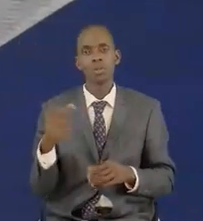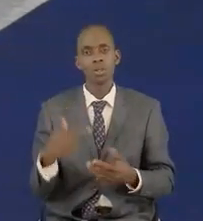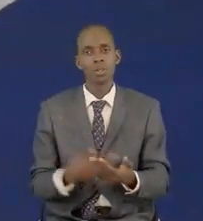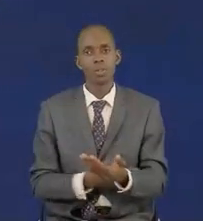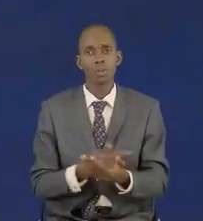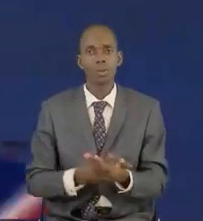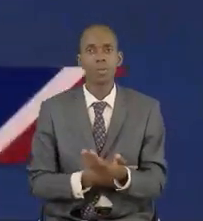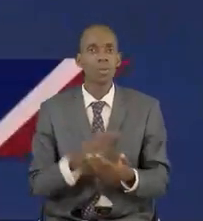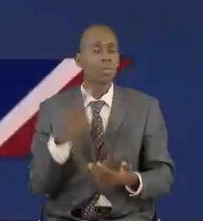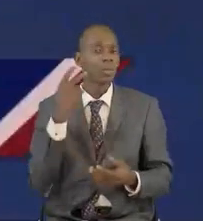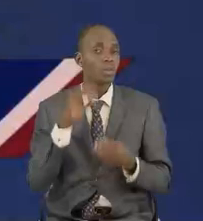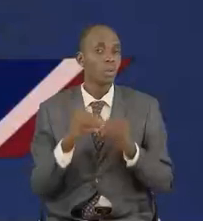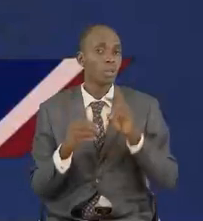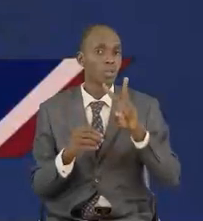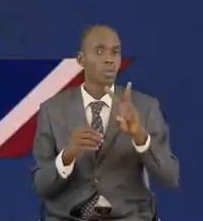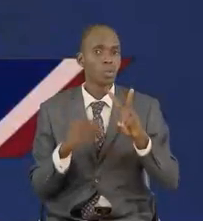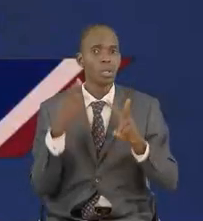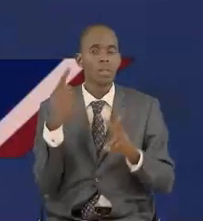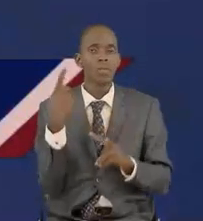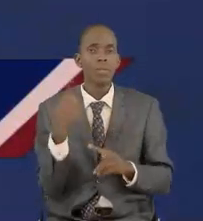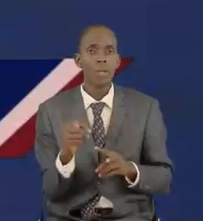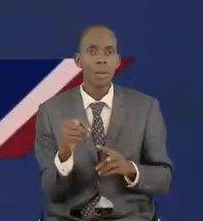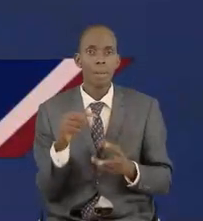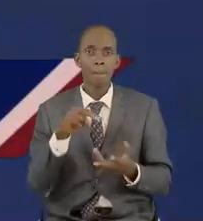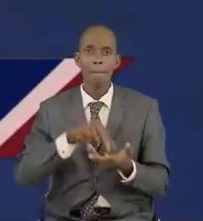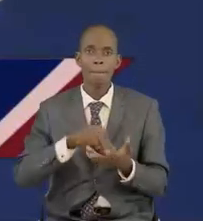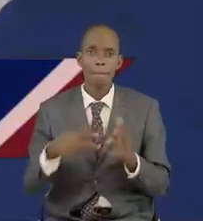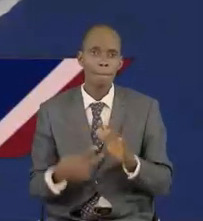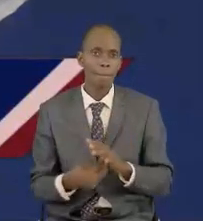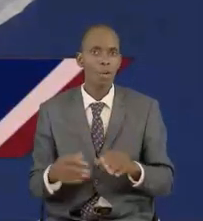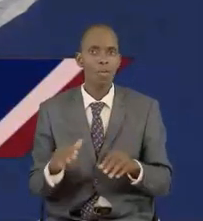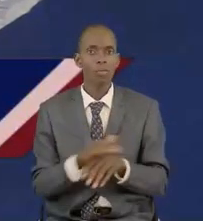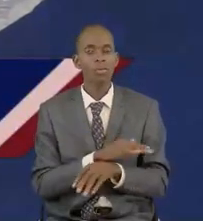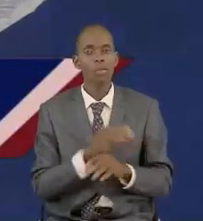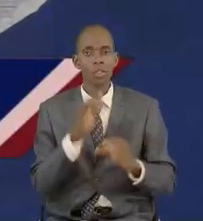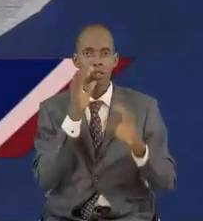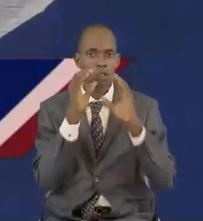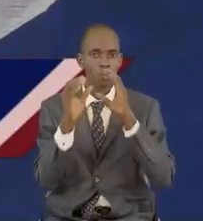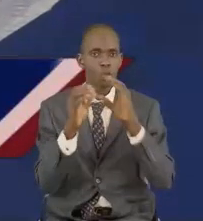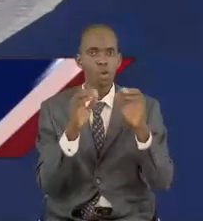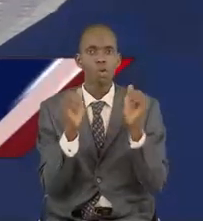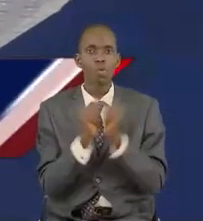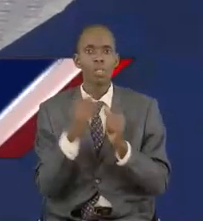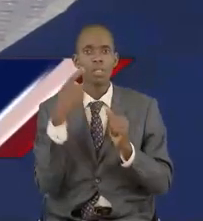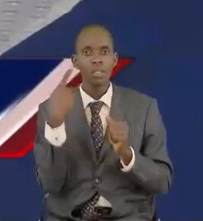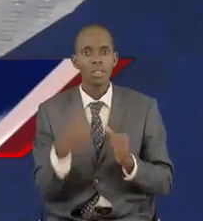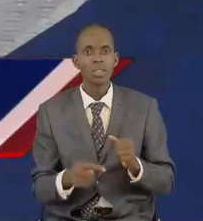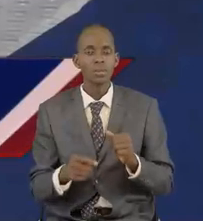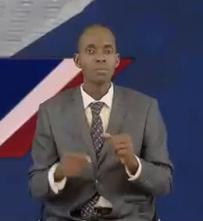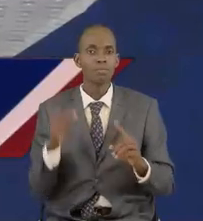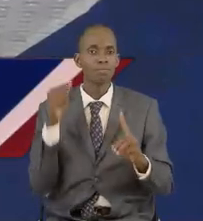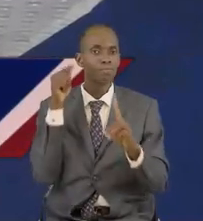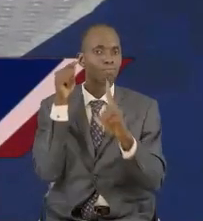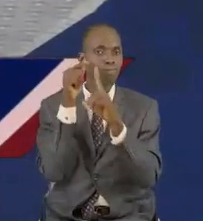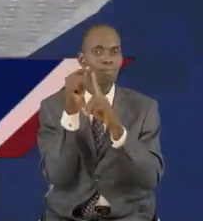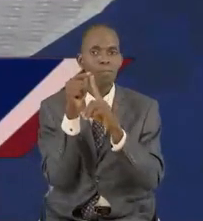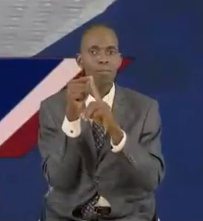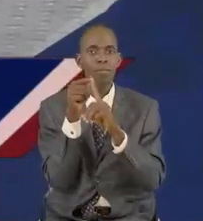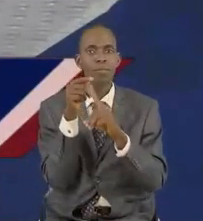de la communication déterminée avec les premiers pionniers